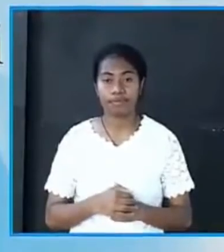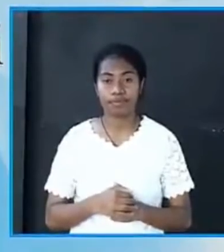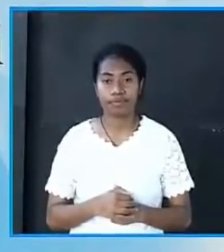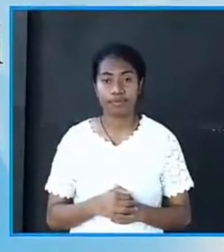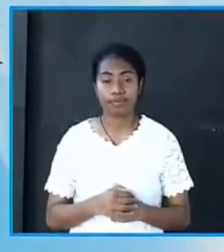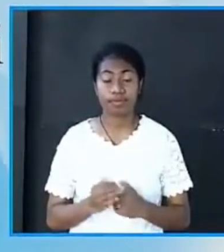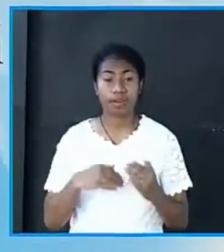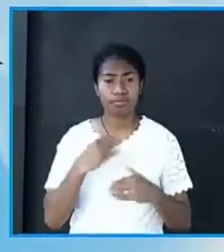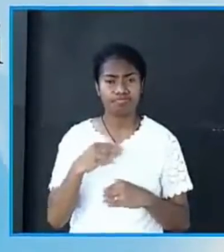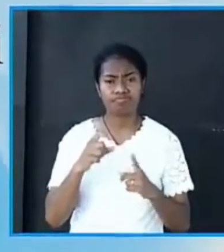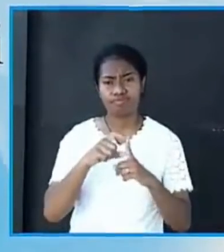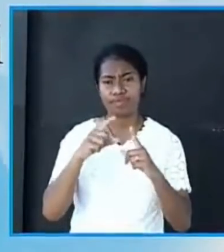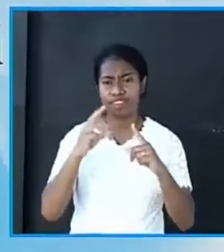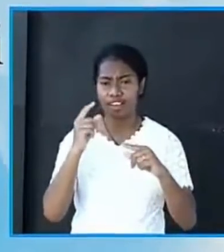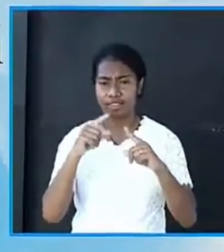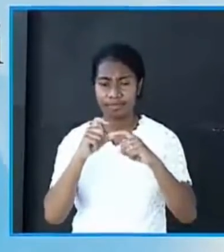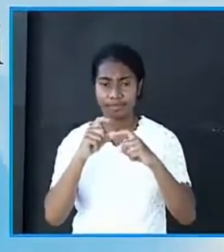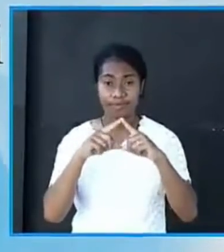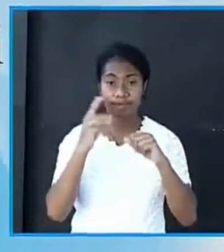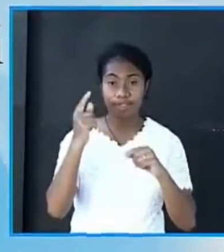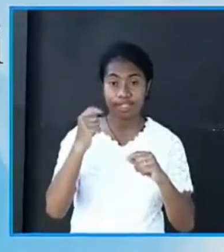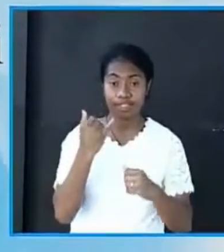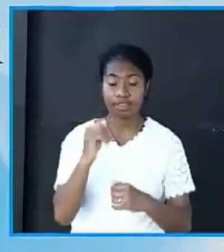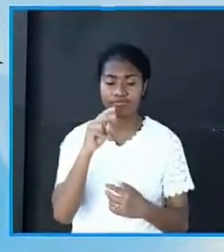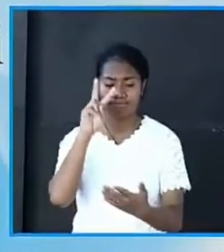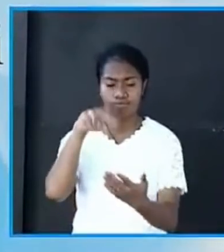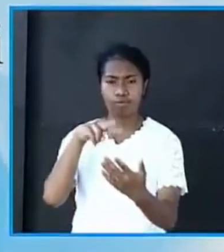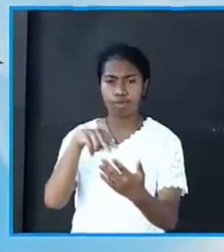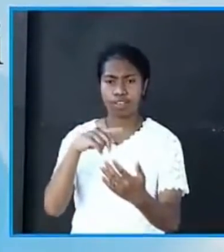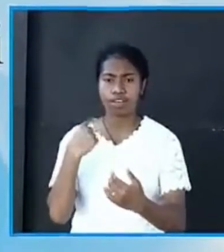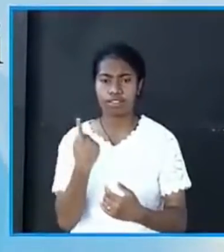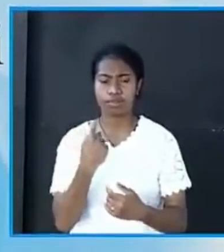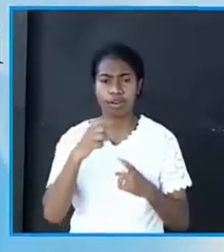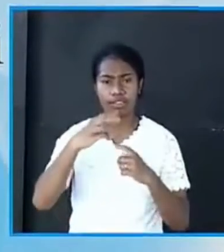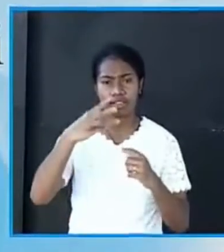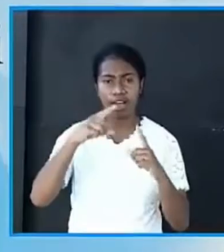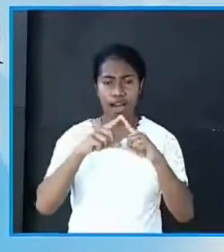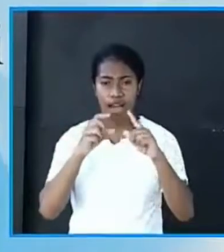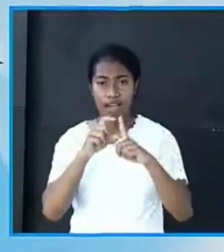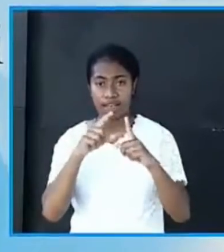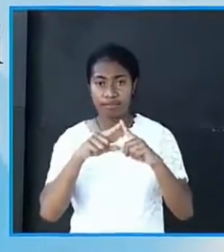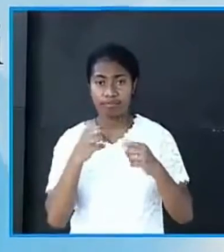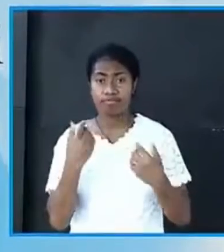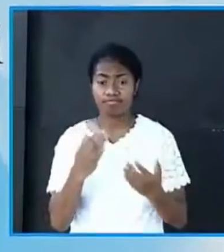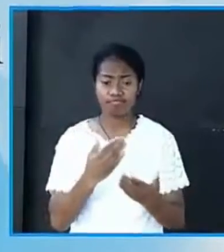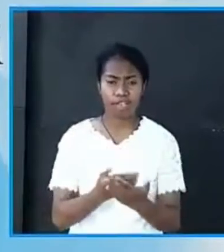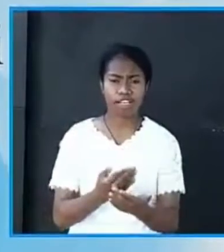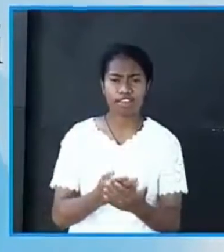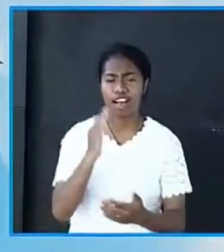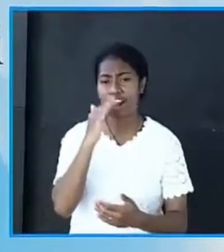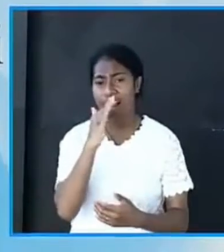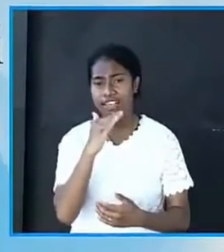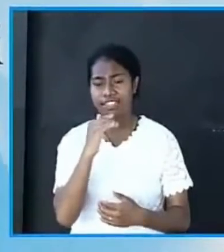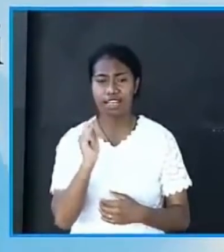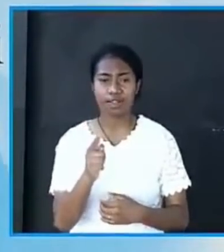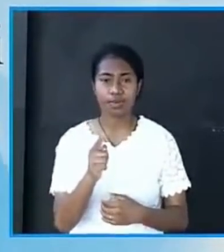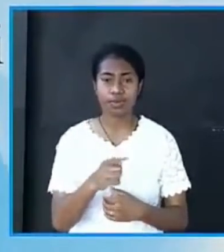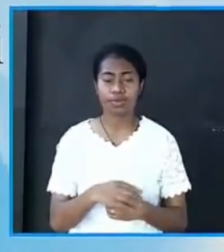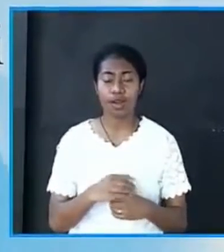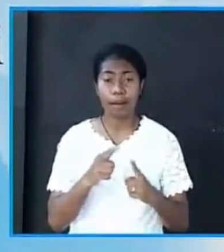pada dasarnya paling baik dipandang sebagai search berdasarkan alasan eksegesis dan geologis